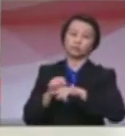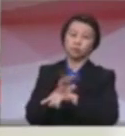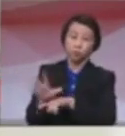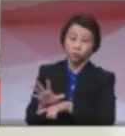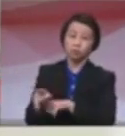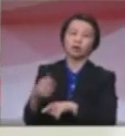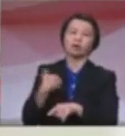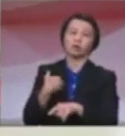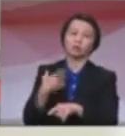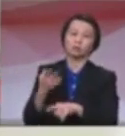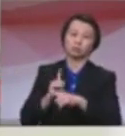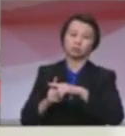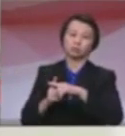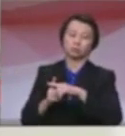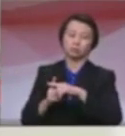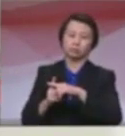COVID-19.